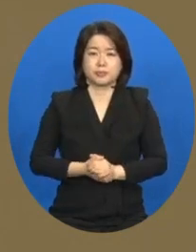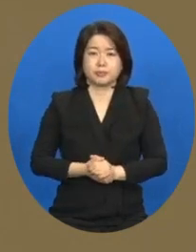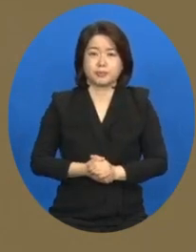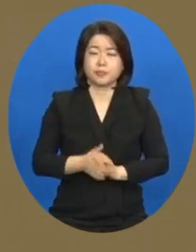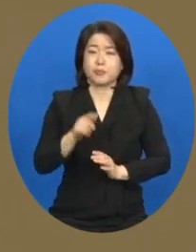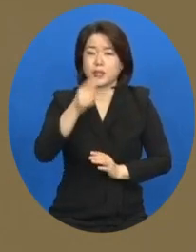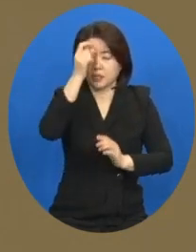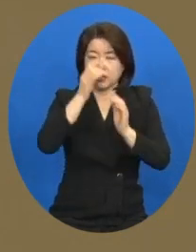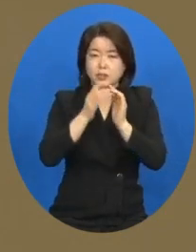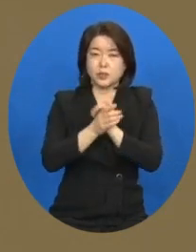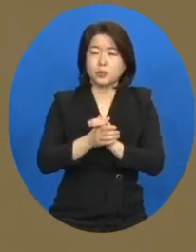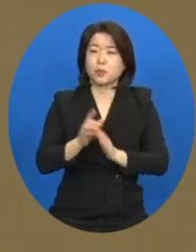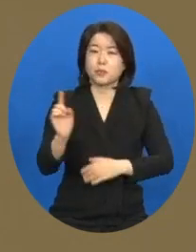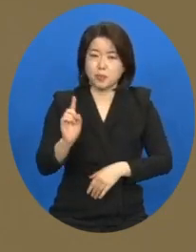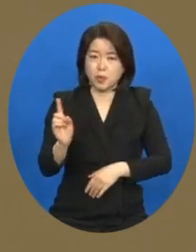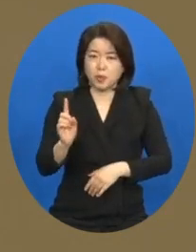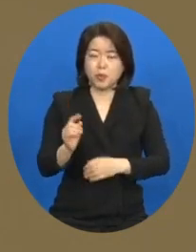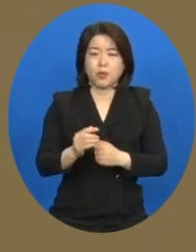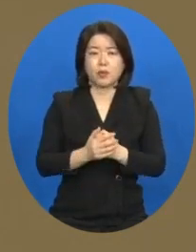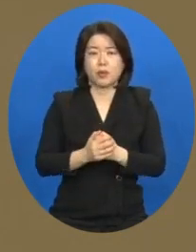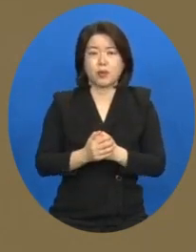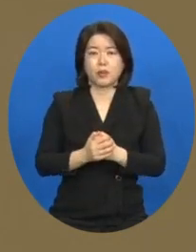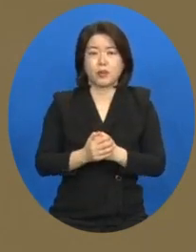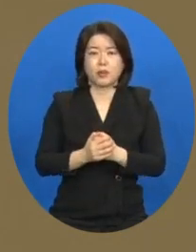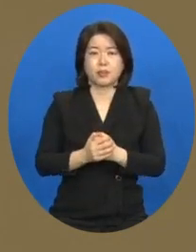그 기도는 어떤 기도냐?